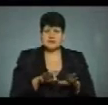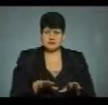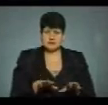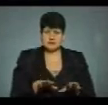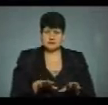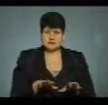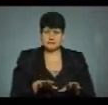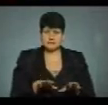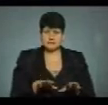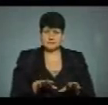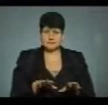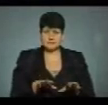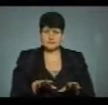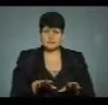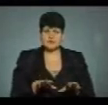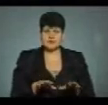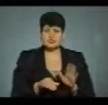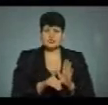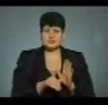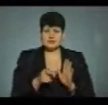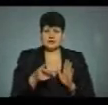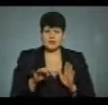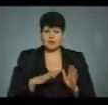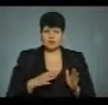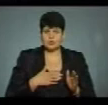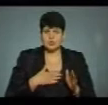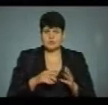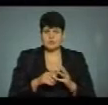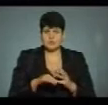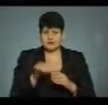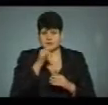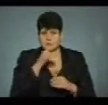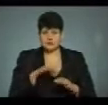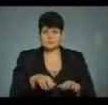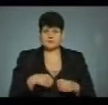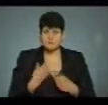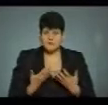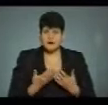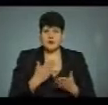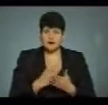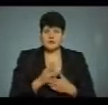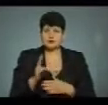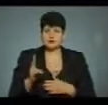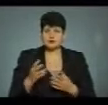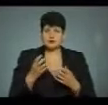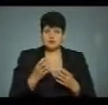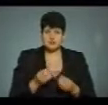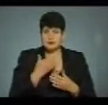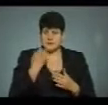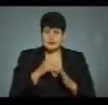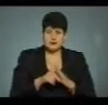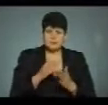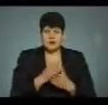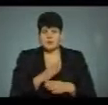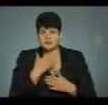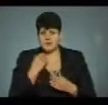від перед Симгалу до Чагарів 6 гектарів було нашої землі. І не можемо ми того. А є ще такі, що не має значення, чи мали землю,